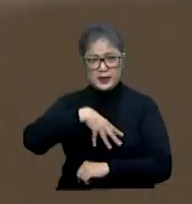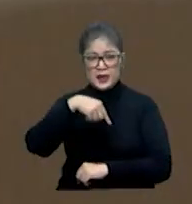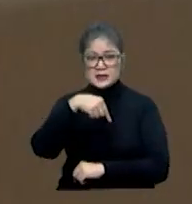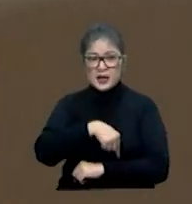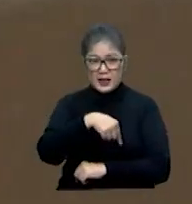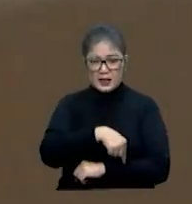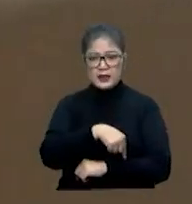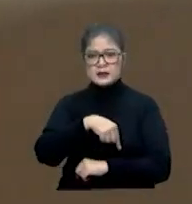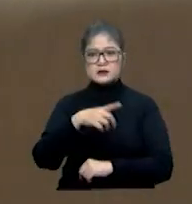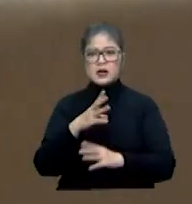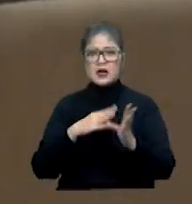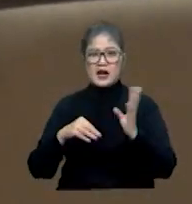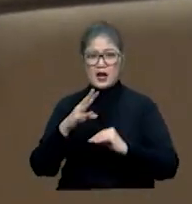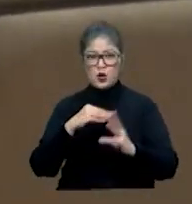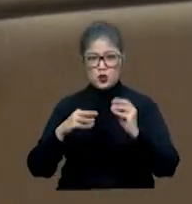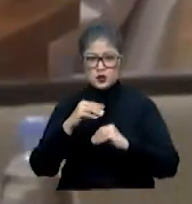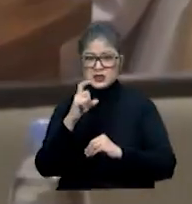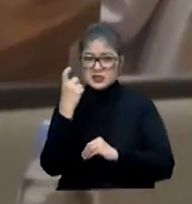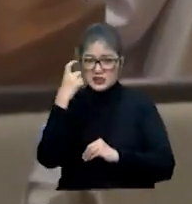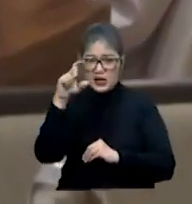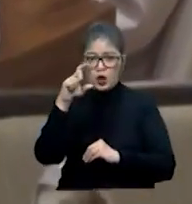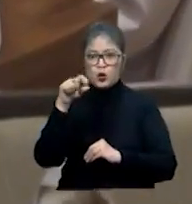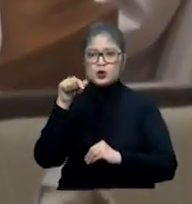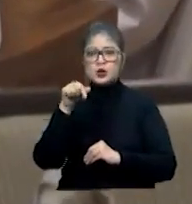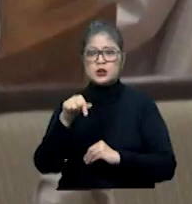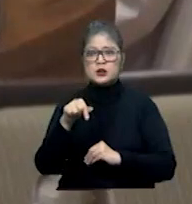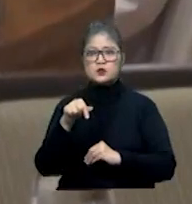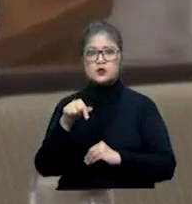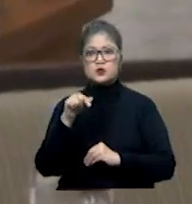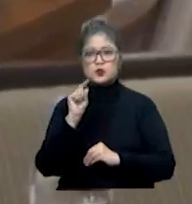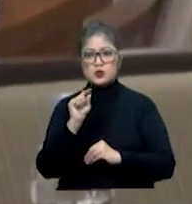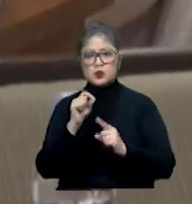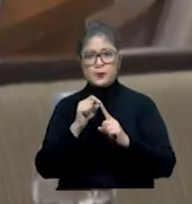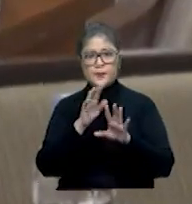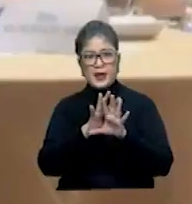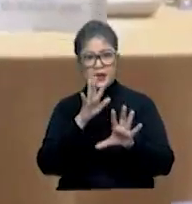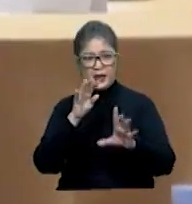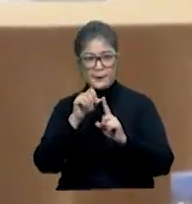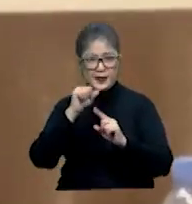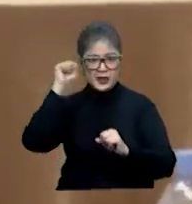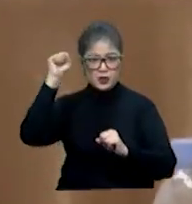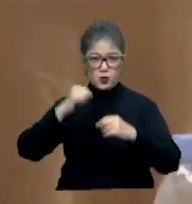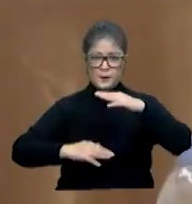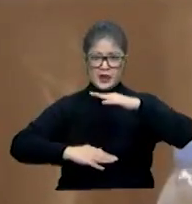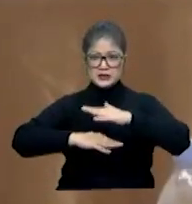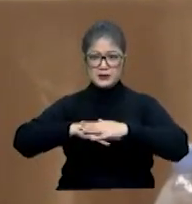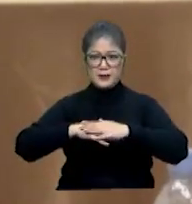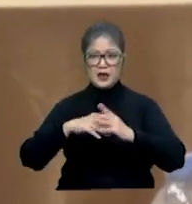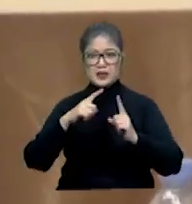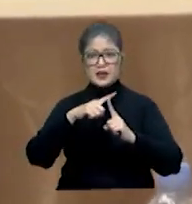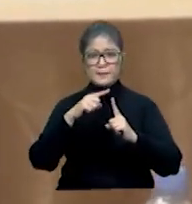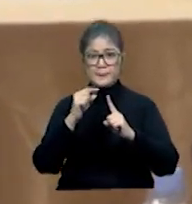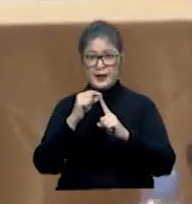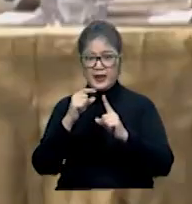dan konsolidasi bacaleg se-Sumatera Selatan. Bacaleg Partai Perindo diminta memaksimalkan potensi saksi TPS dan